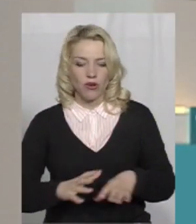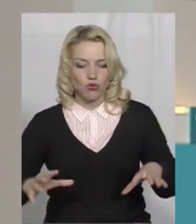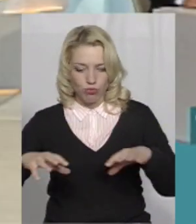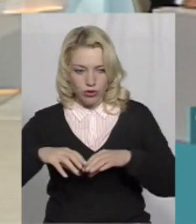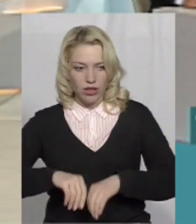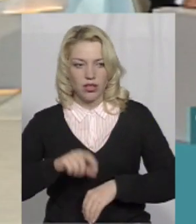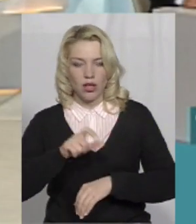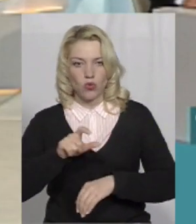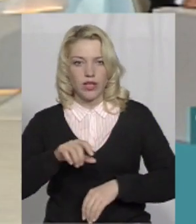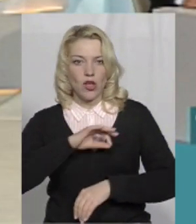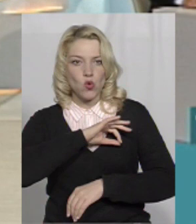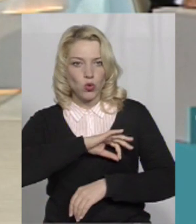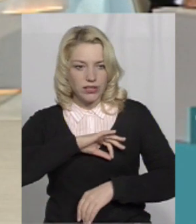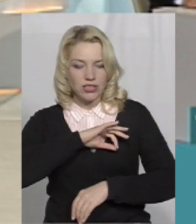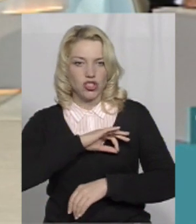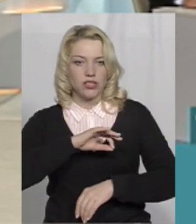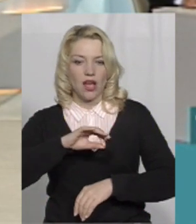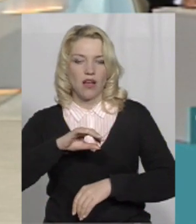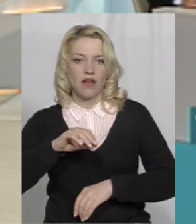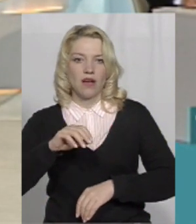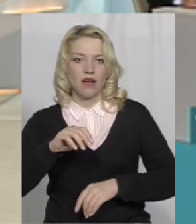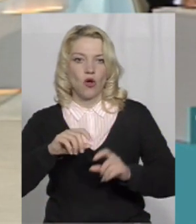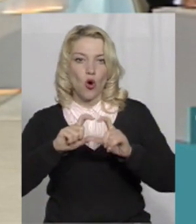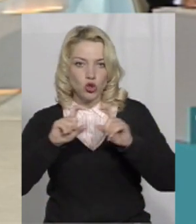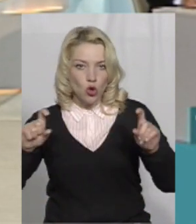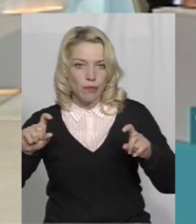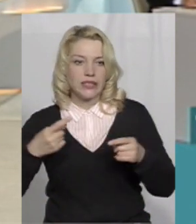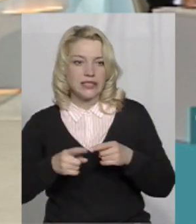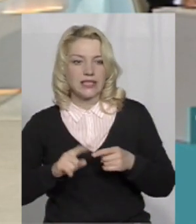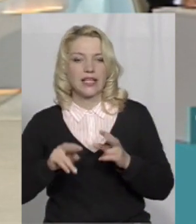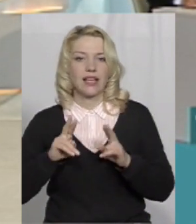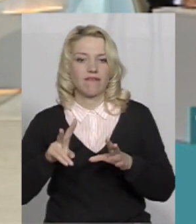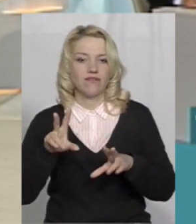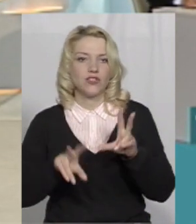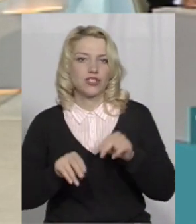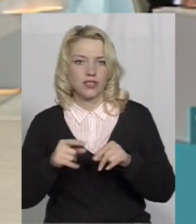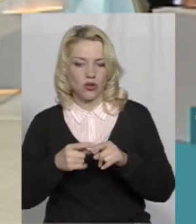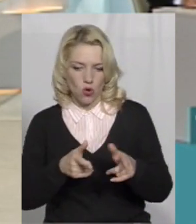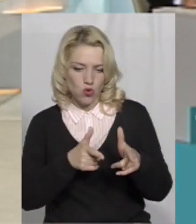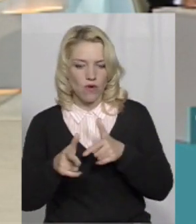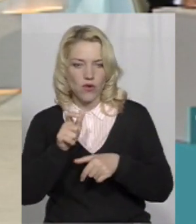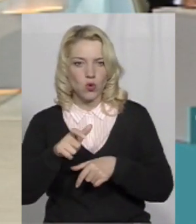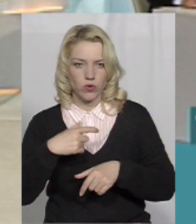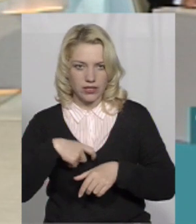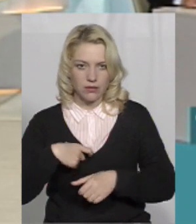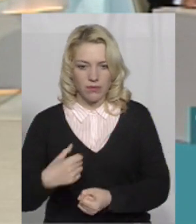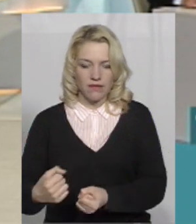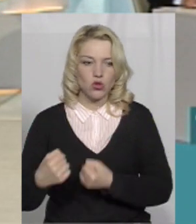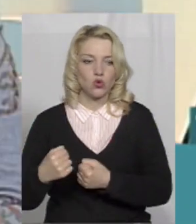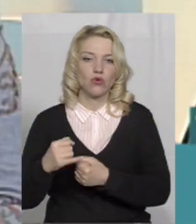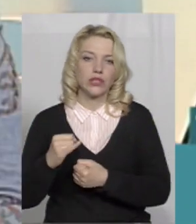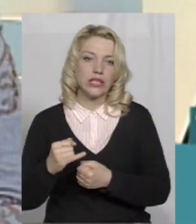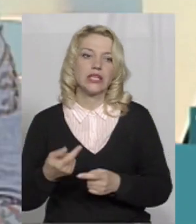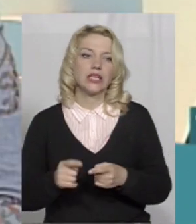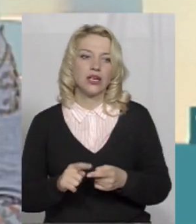людей в юридичну особу, це є якби вже те, що вони готові відстоювати і